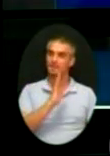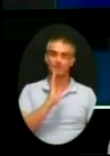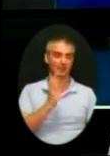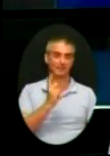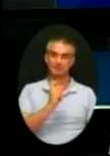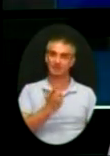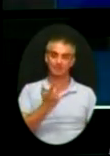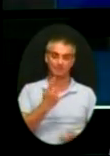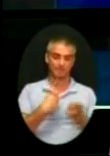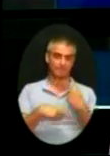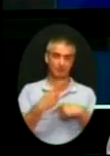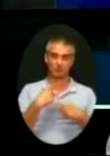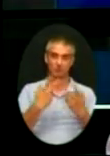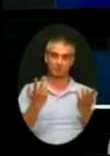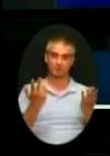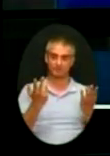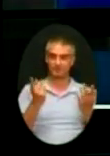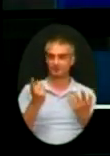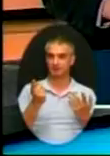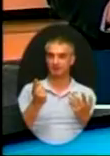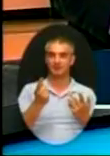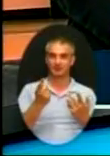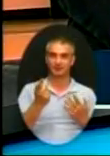מילים. במקום לנסות